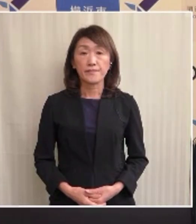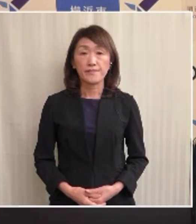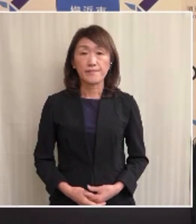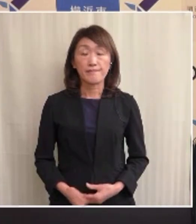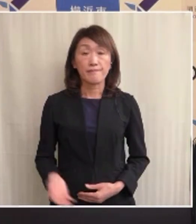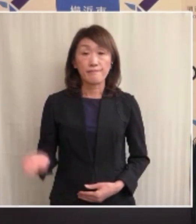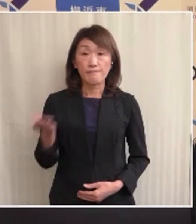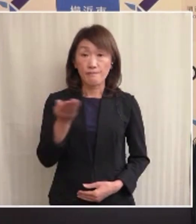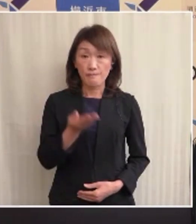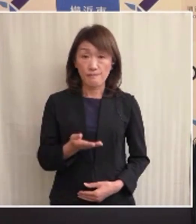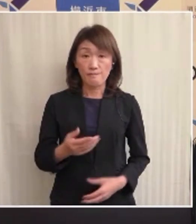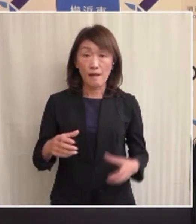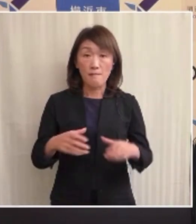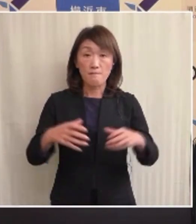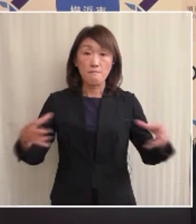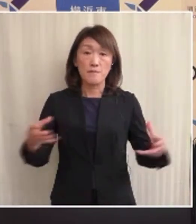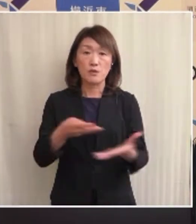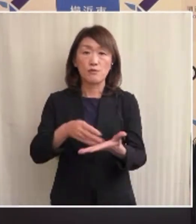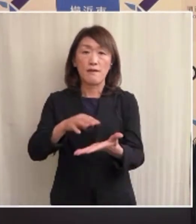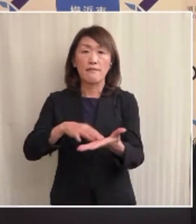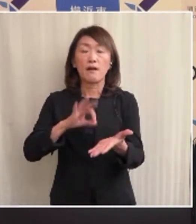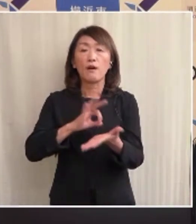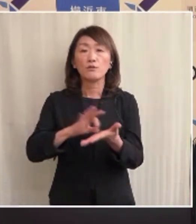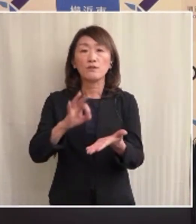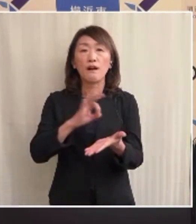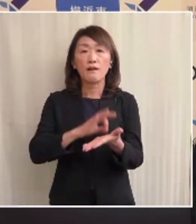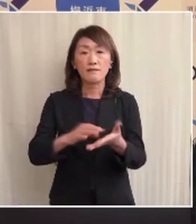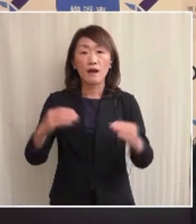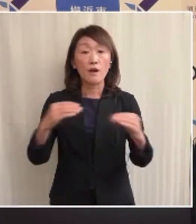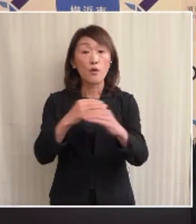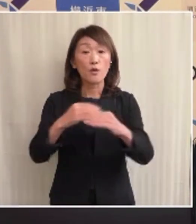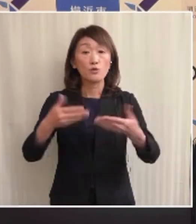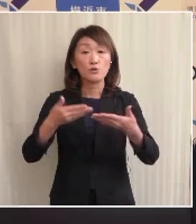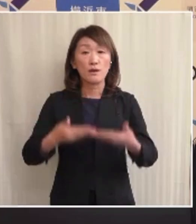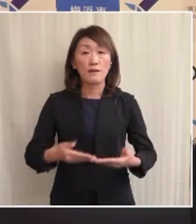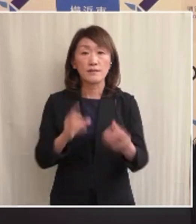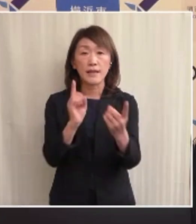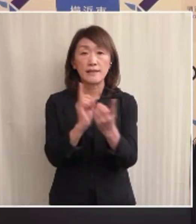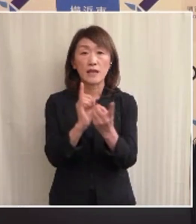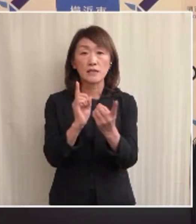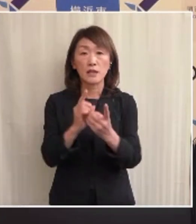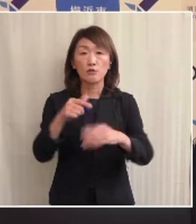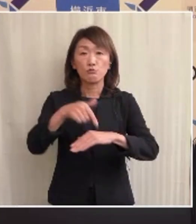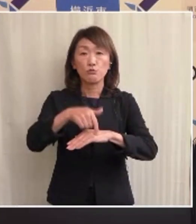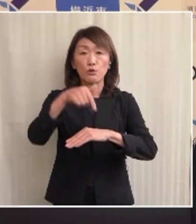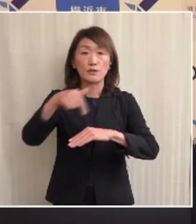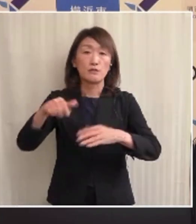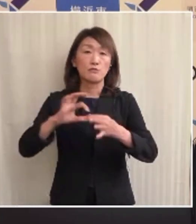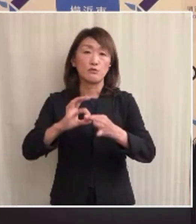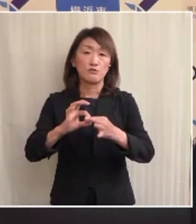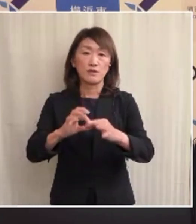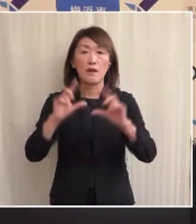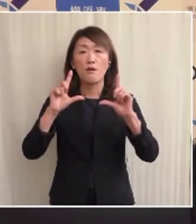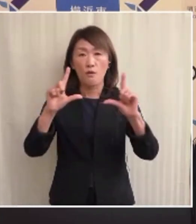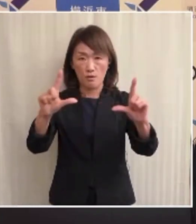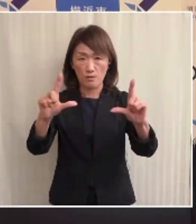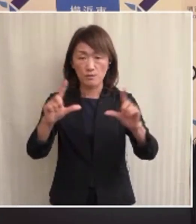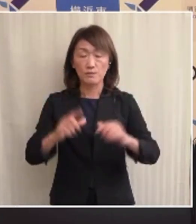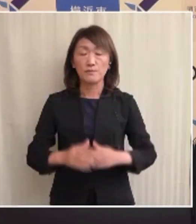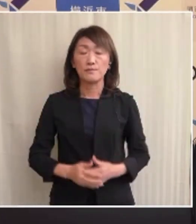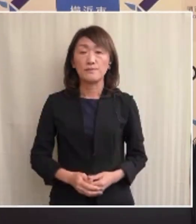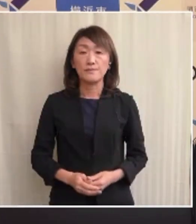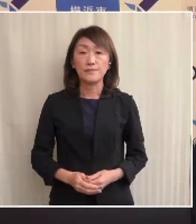続きましてビッグデータを活用した交通安全対策プロジェクトについてご報告します